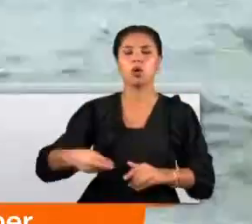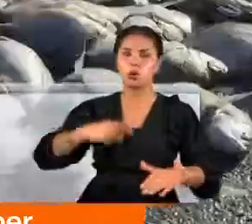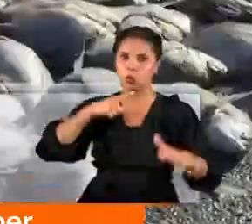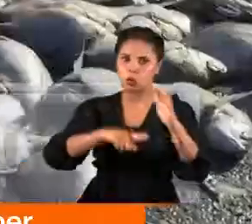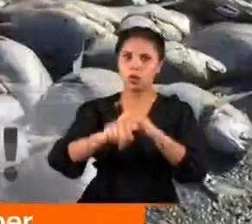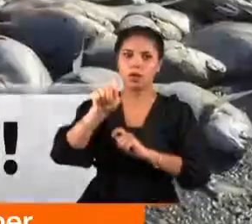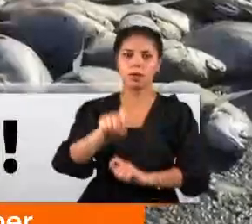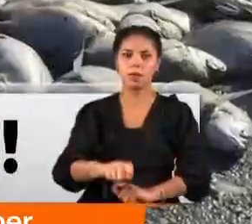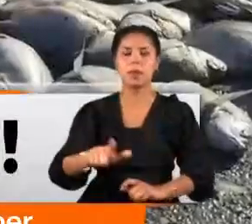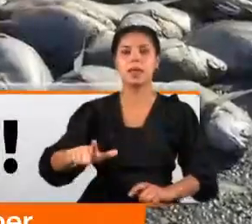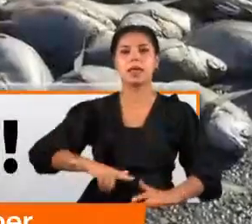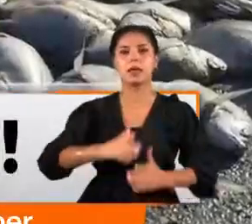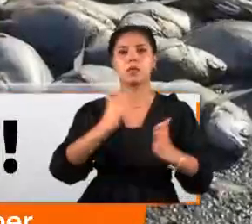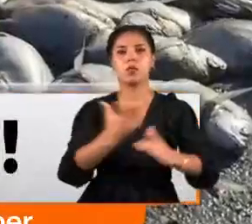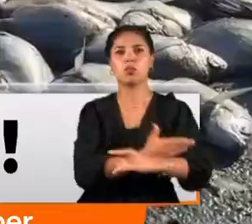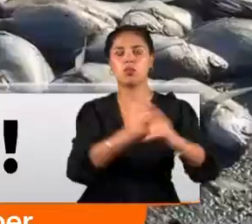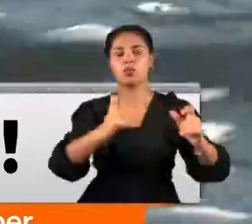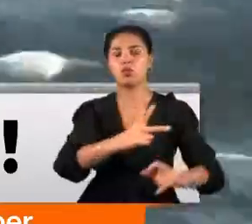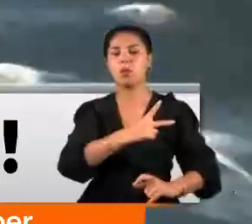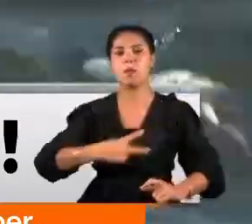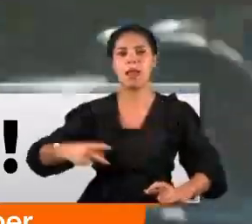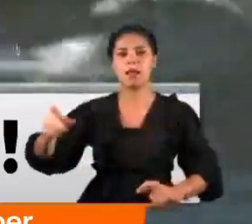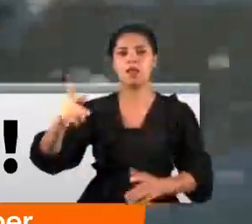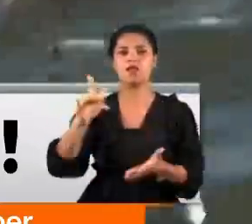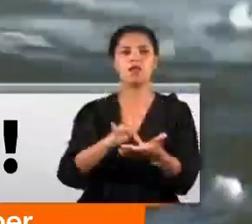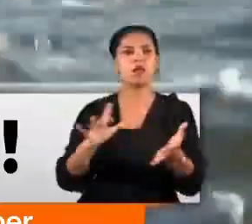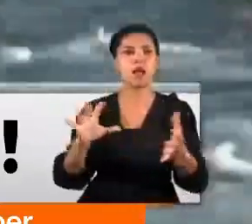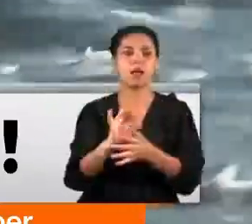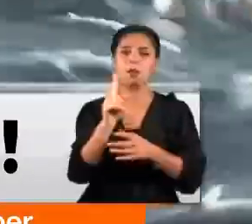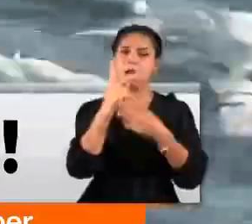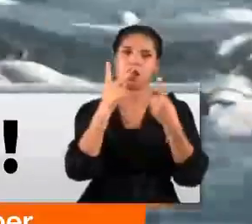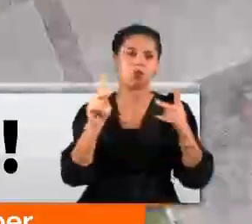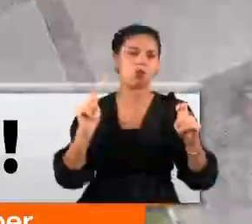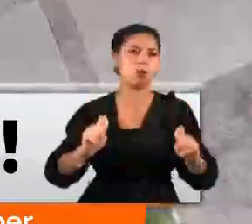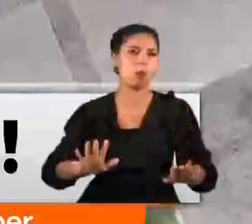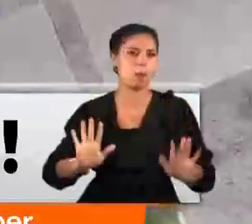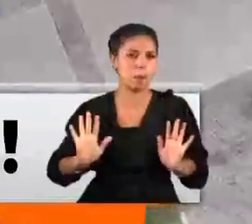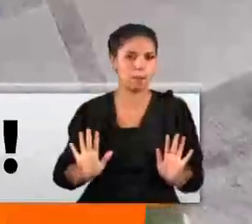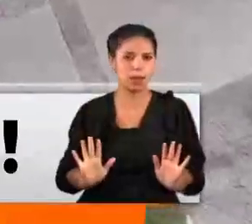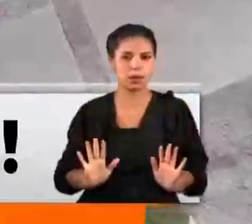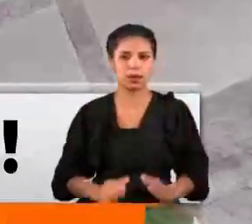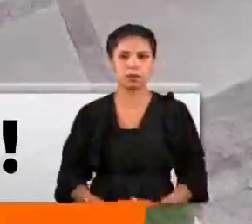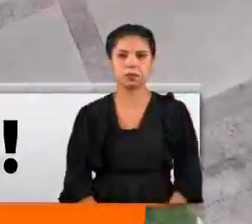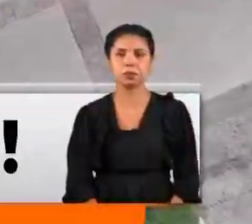bulunuldu. İzmir Büyükşehir Belediyesi'nden cezayla ilgili henüz bir açıklama yapılmadı.